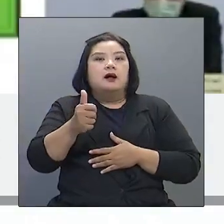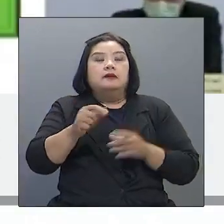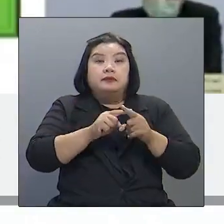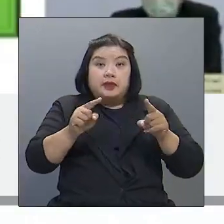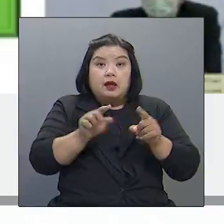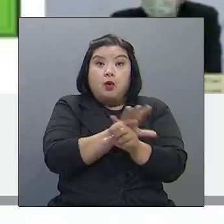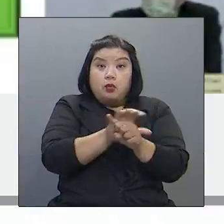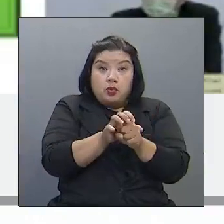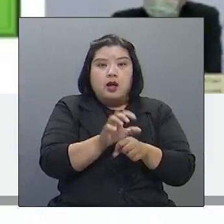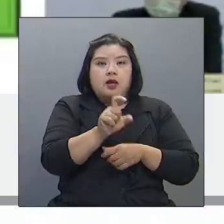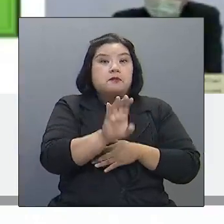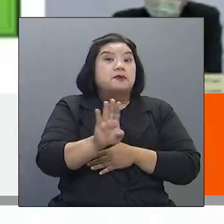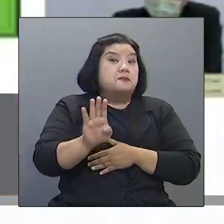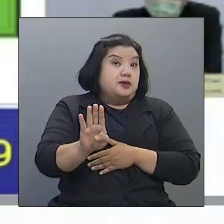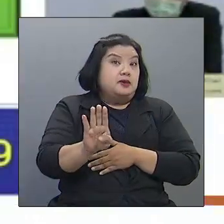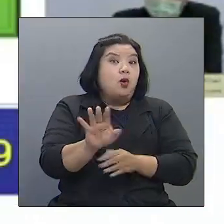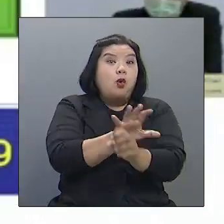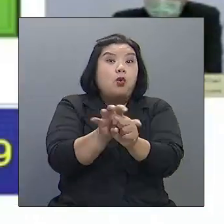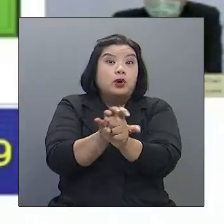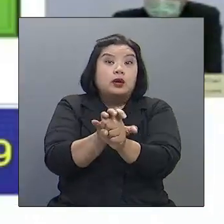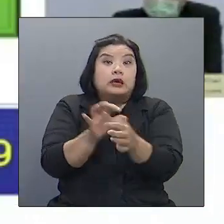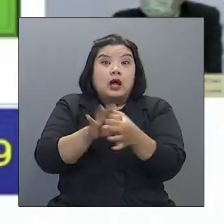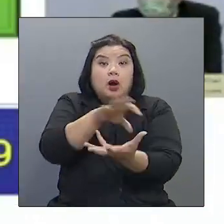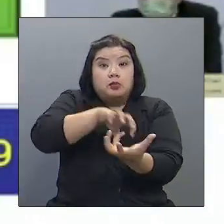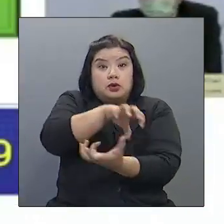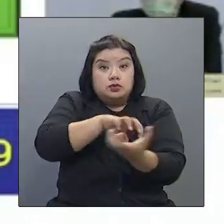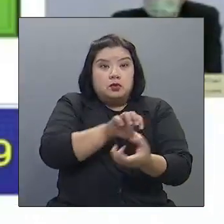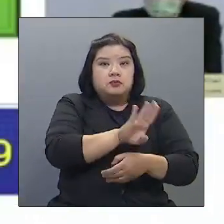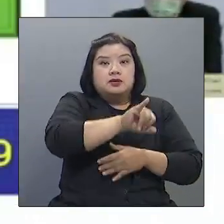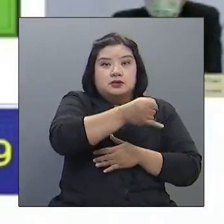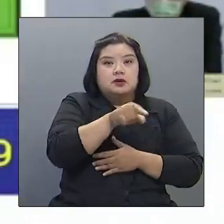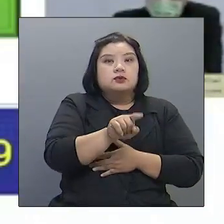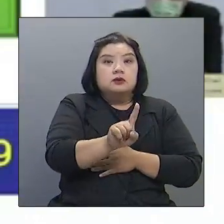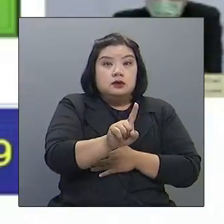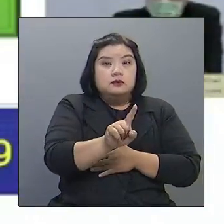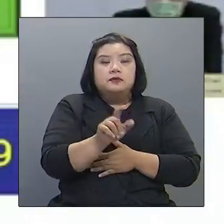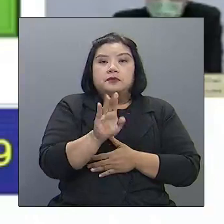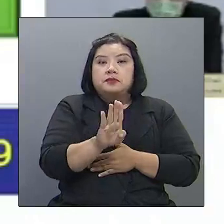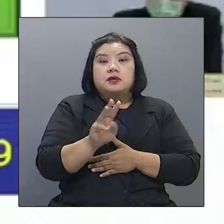ายพันธุ์แยกย่อย XBB เป็นพันธุ์ผสมระหว่างสายพันธุ์ BJ.1 และ